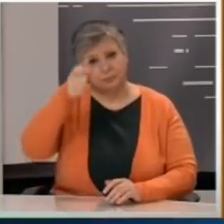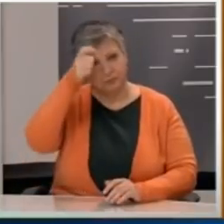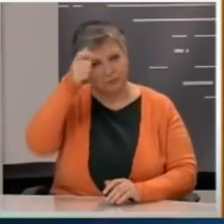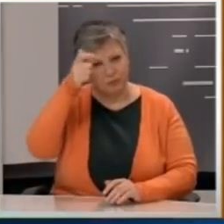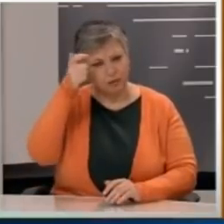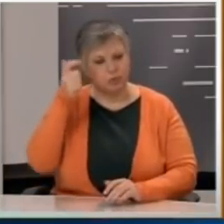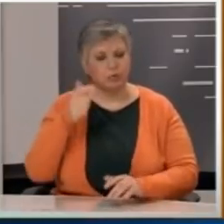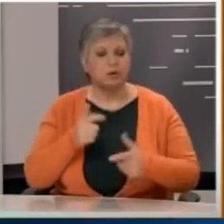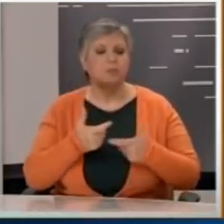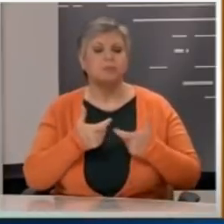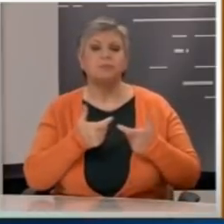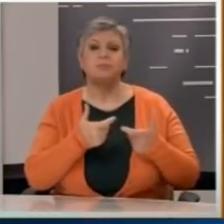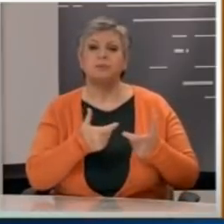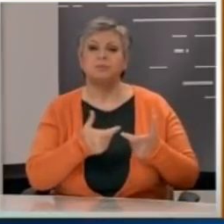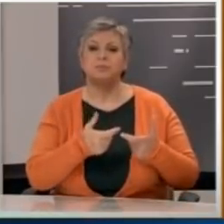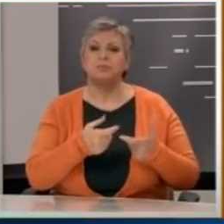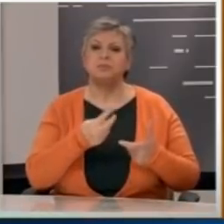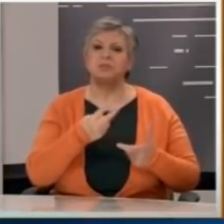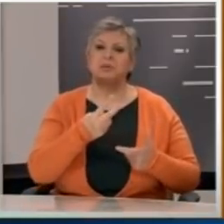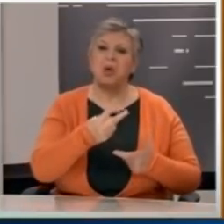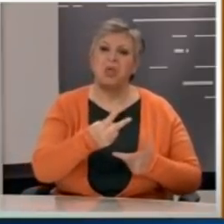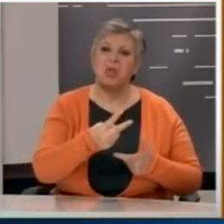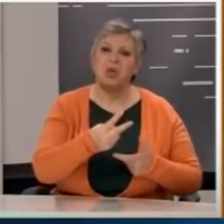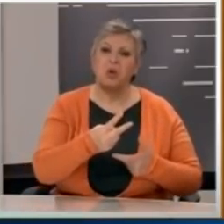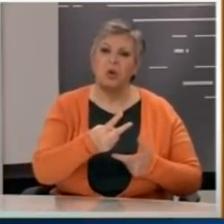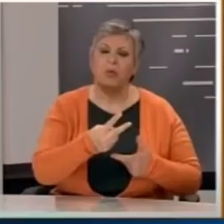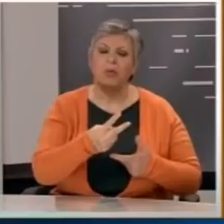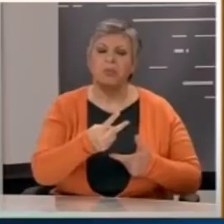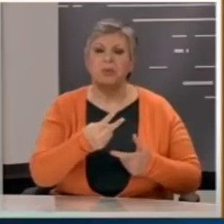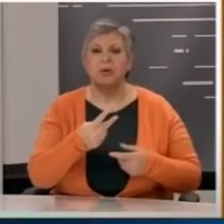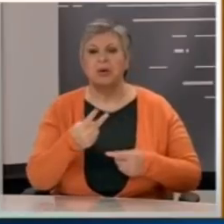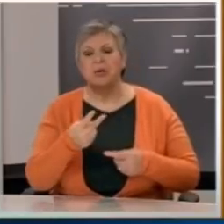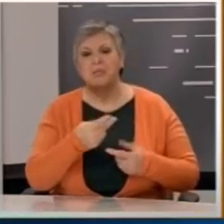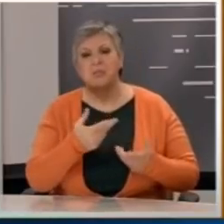ότι αυτοί οι φαντάροι, οι δύο ή οι άλλοι δύο, πάντως πάντα δύο,